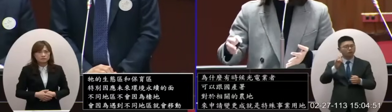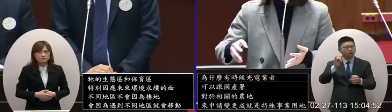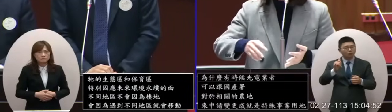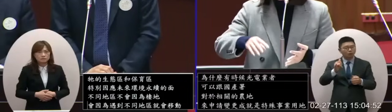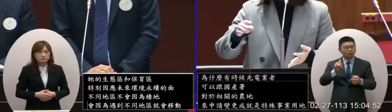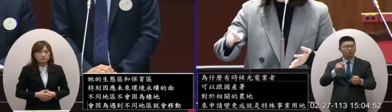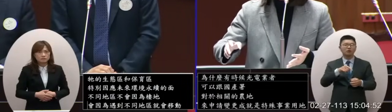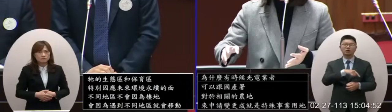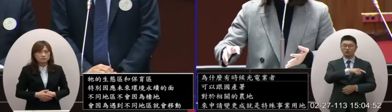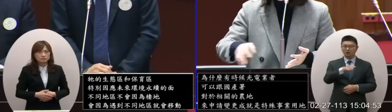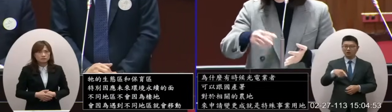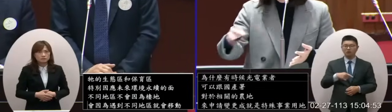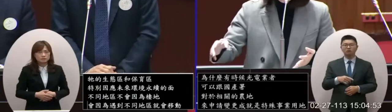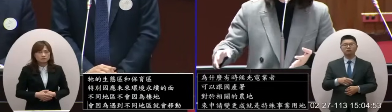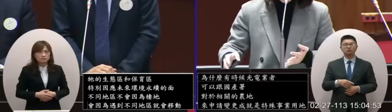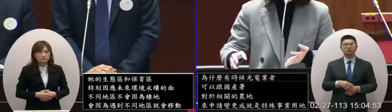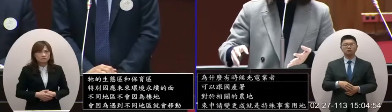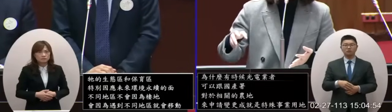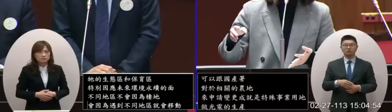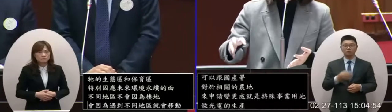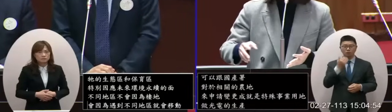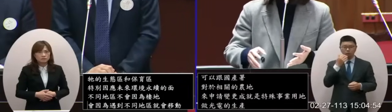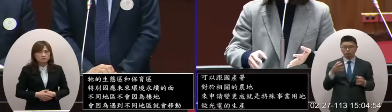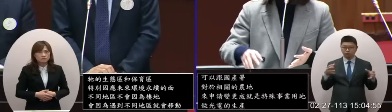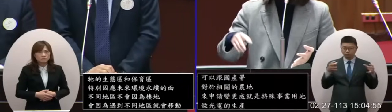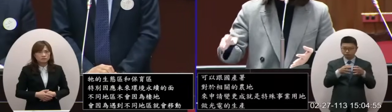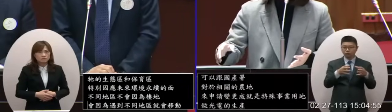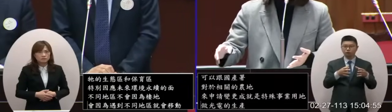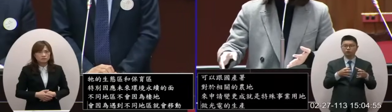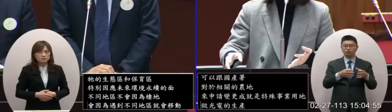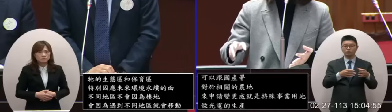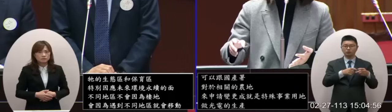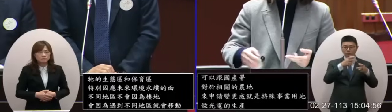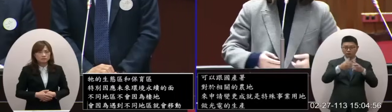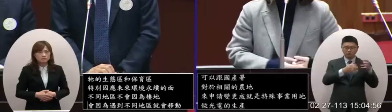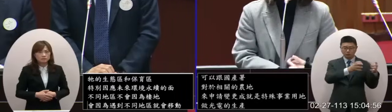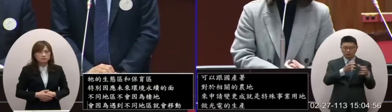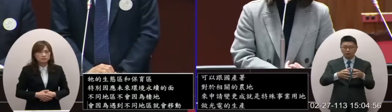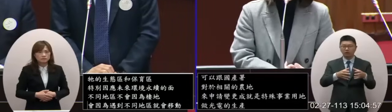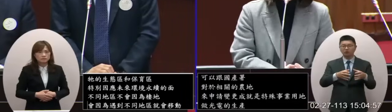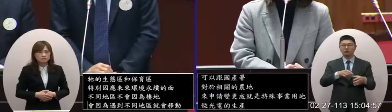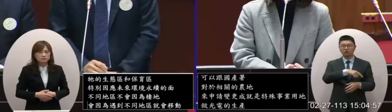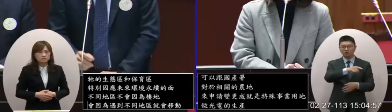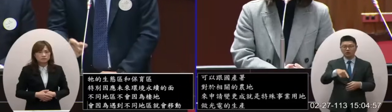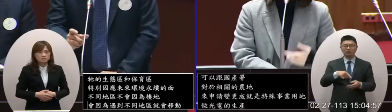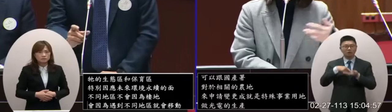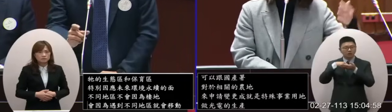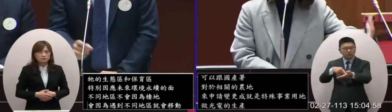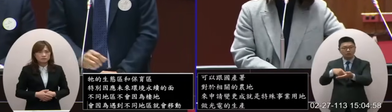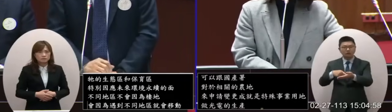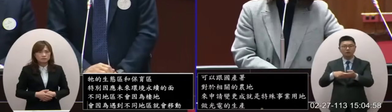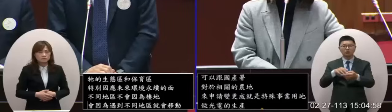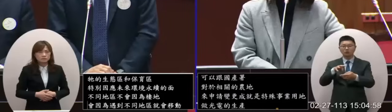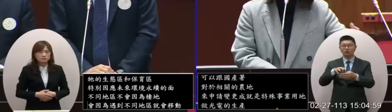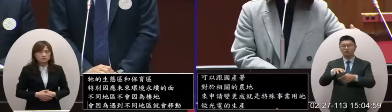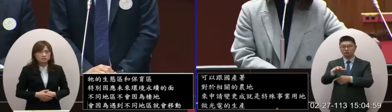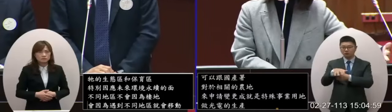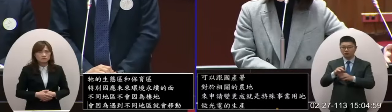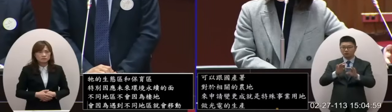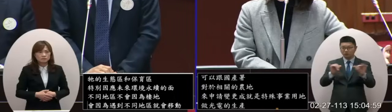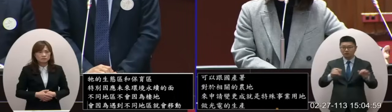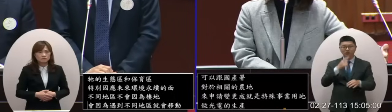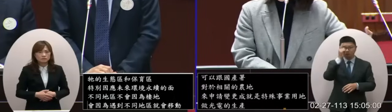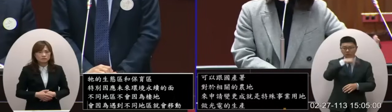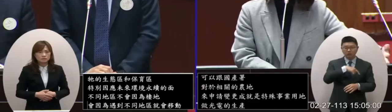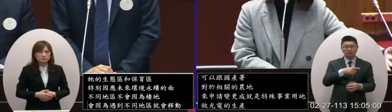模的有产聚那个聚落效应的产业没有办法使用这些农地，而这些零